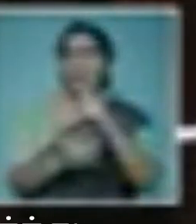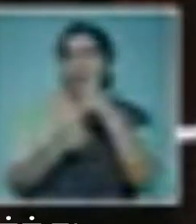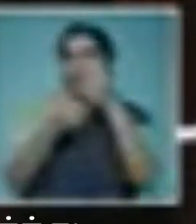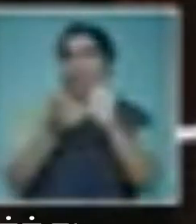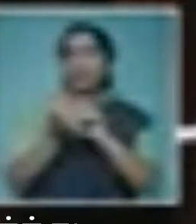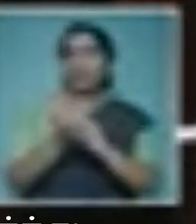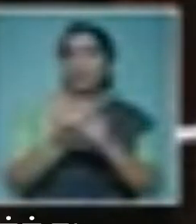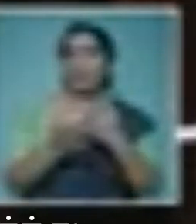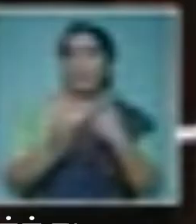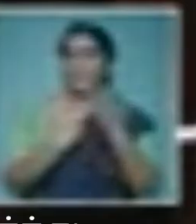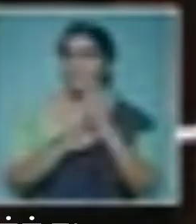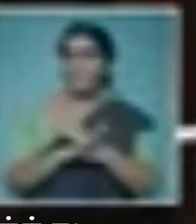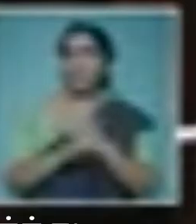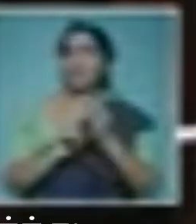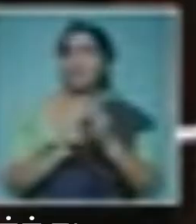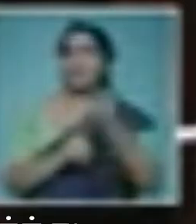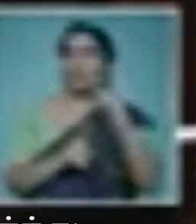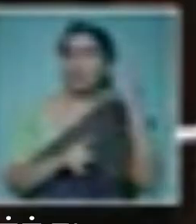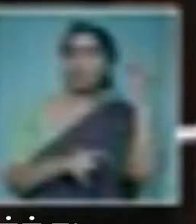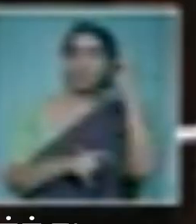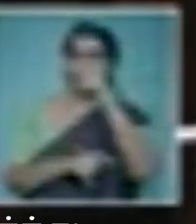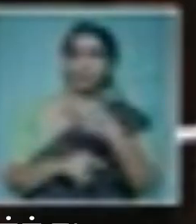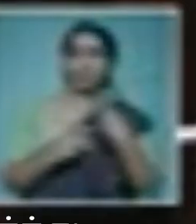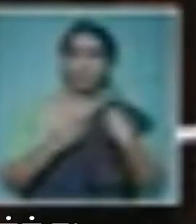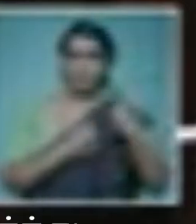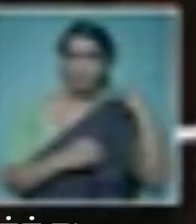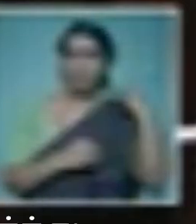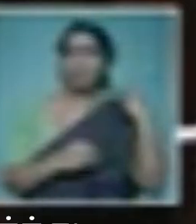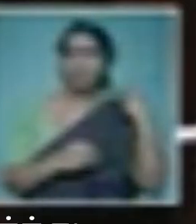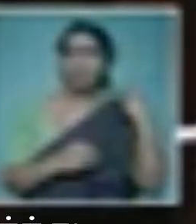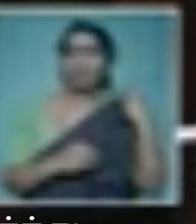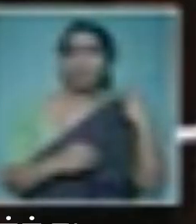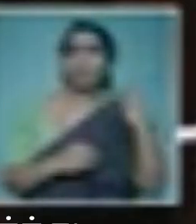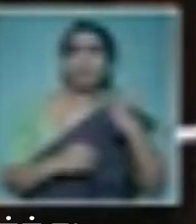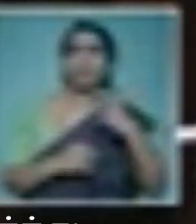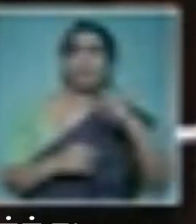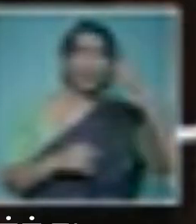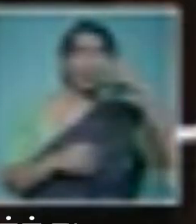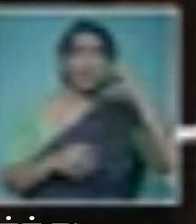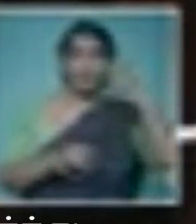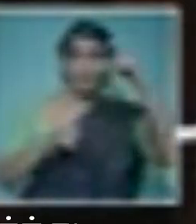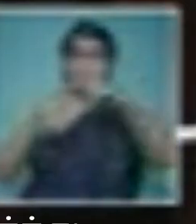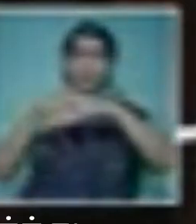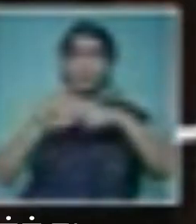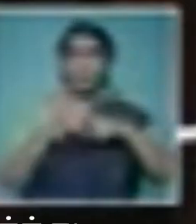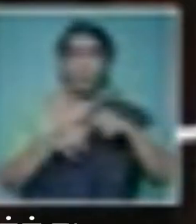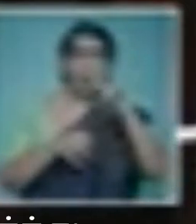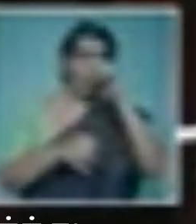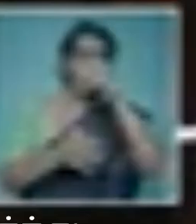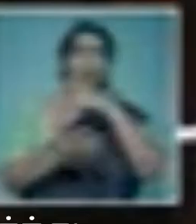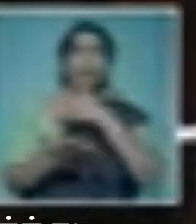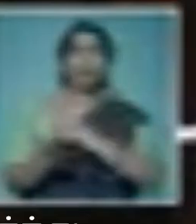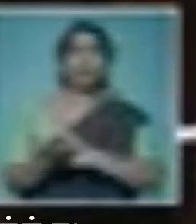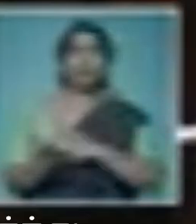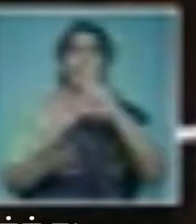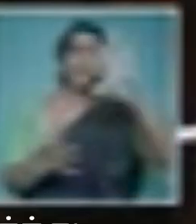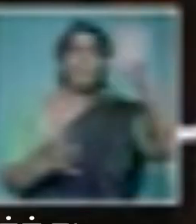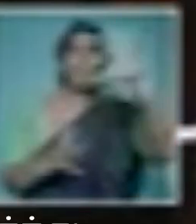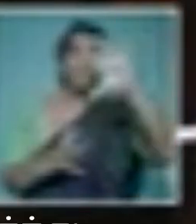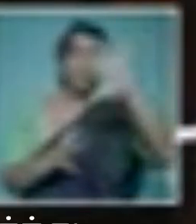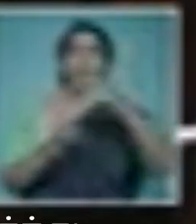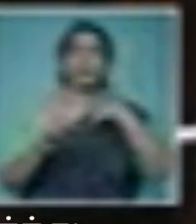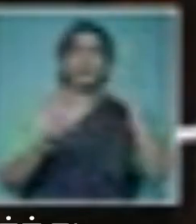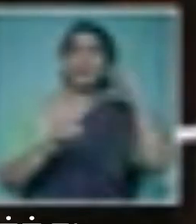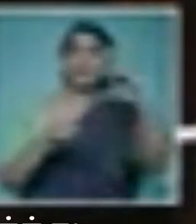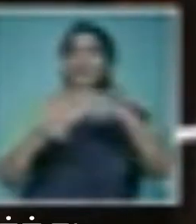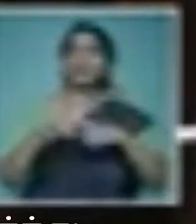දැන් අපේ පහුගිය කාලේ අපේ ජනාධිපතිතුමා ගිහිල්ලා ආව දැන් ළඟදී මේ නැති උනේ දෙවන එලිසබත් රජින මේ හොර ඔප්පුව ලියලා තියෙනවා පස්වෙන එලිසබත් රජින කියලා